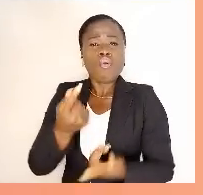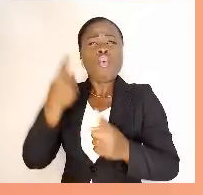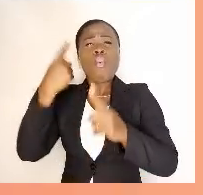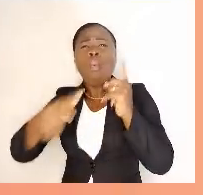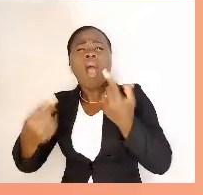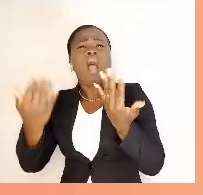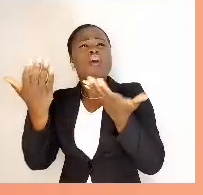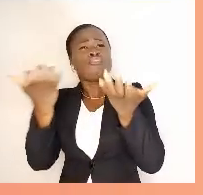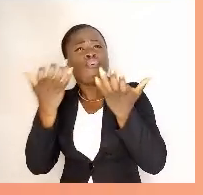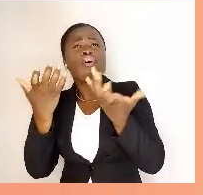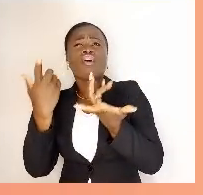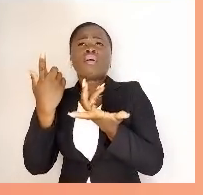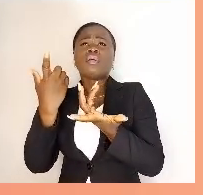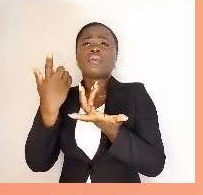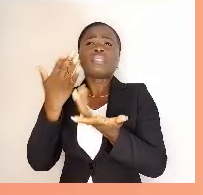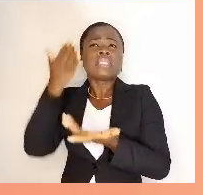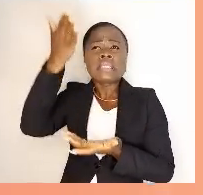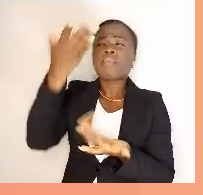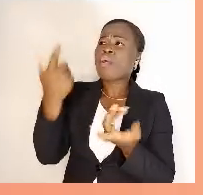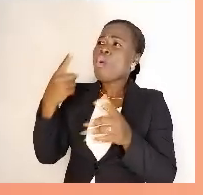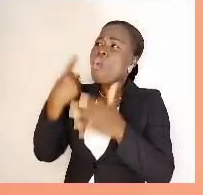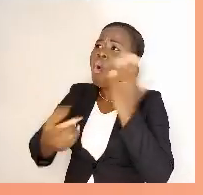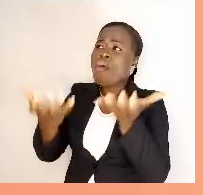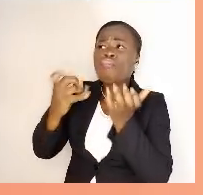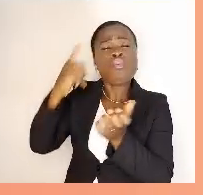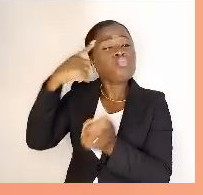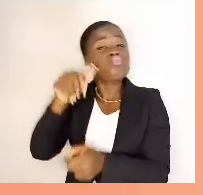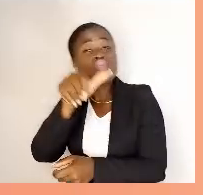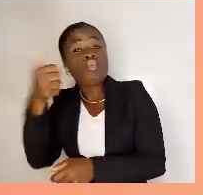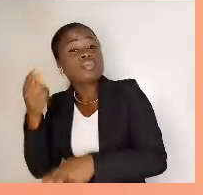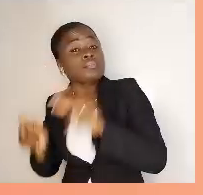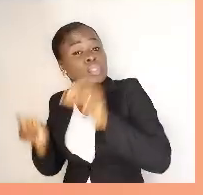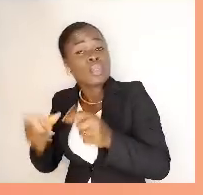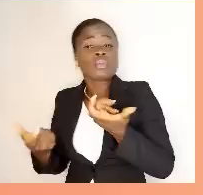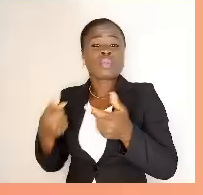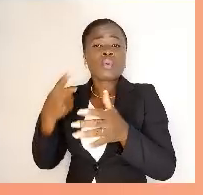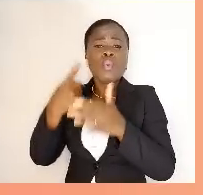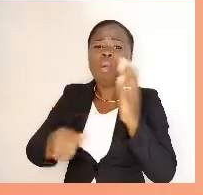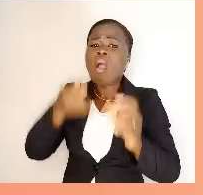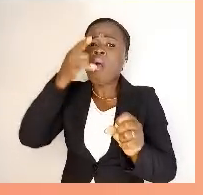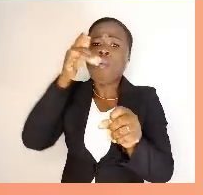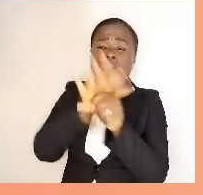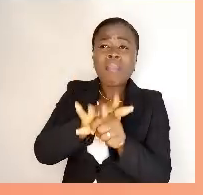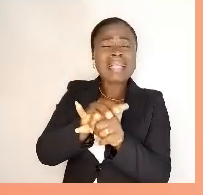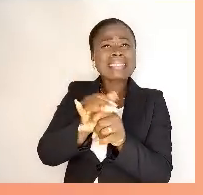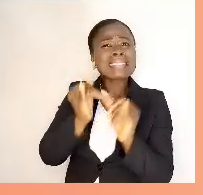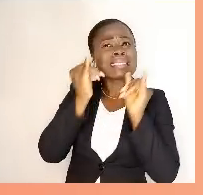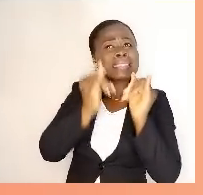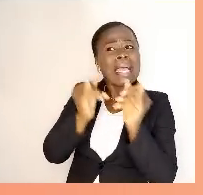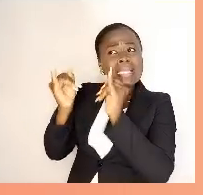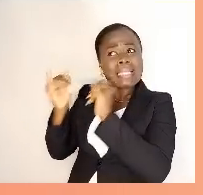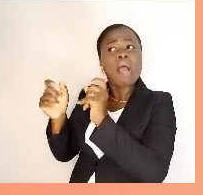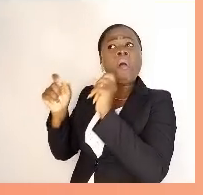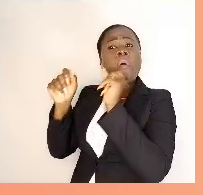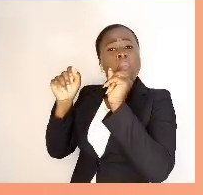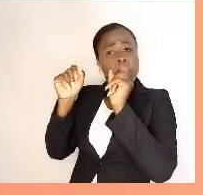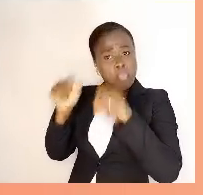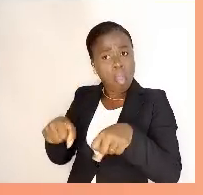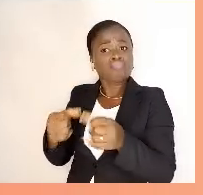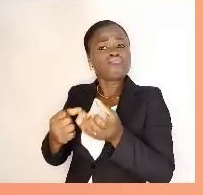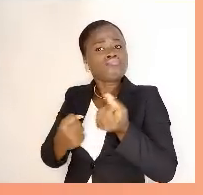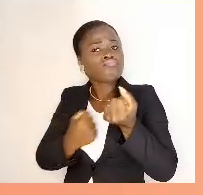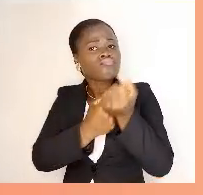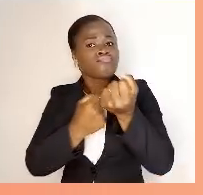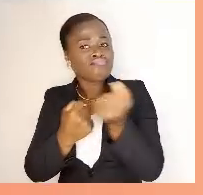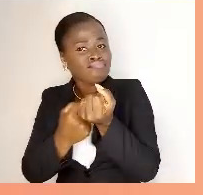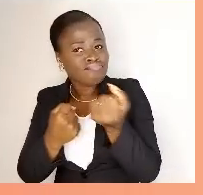présent, de nos aspirations les uns à l'égard des autres, de la promesse que chacun peut